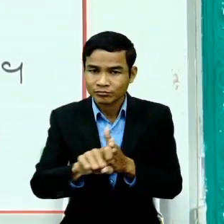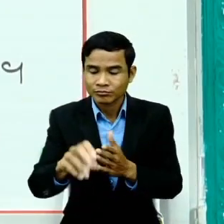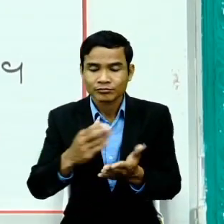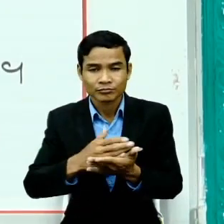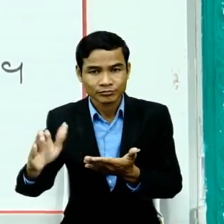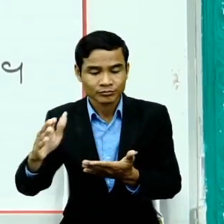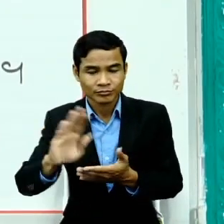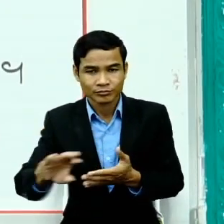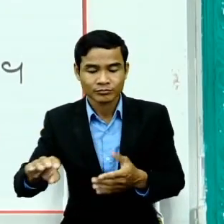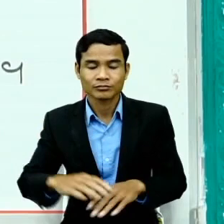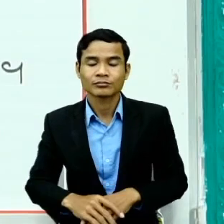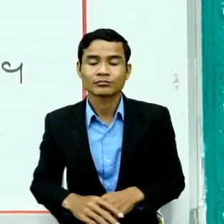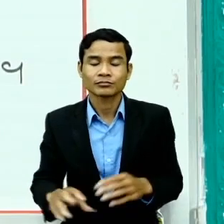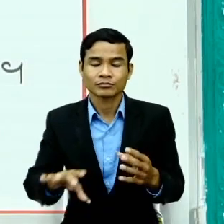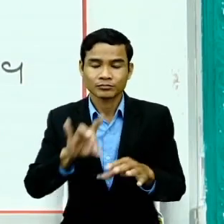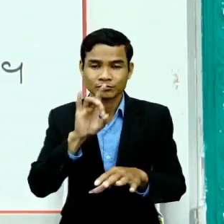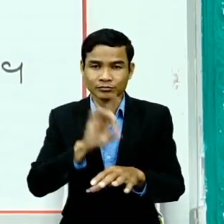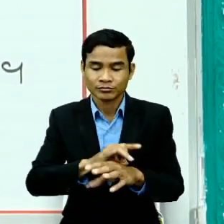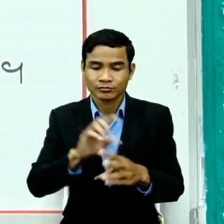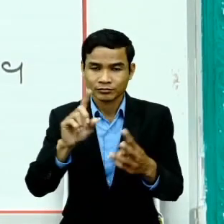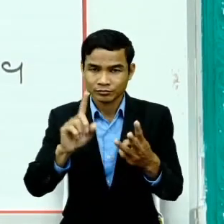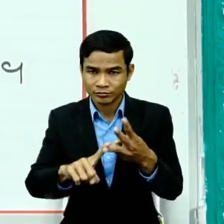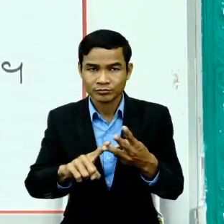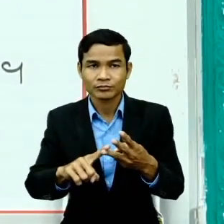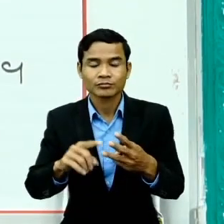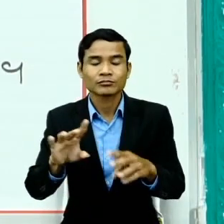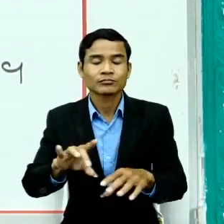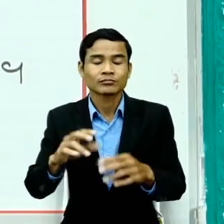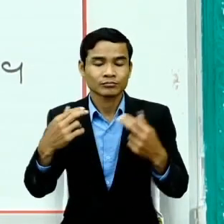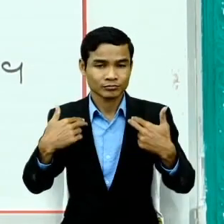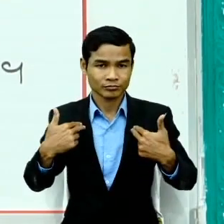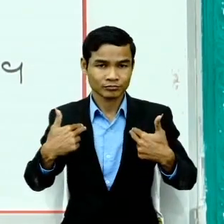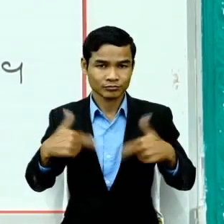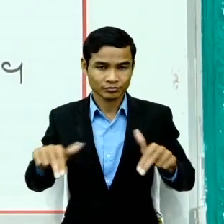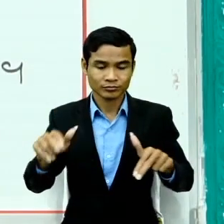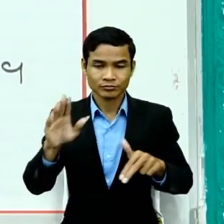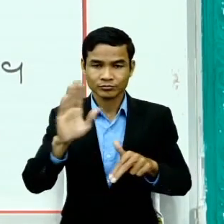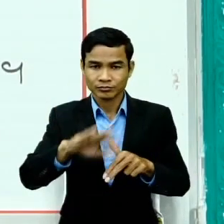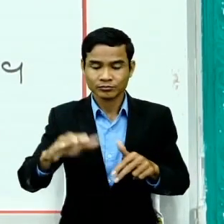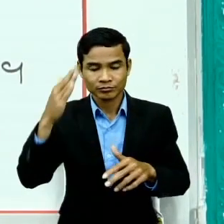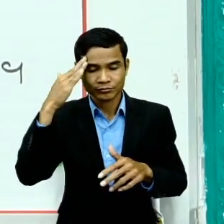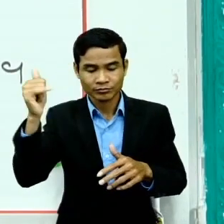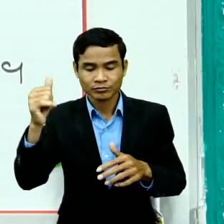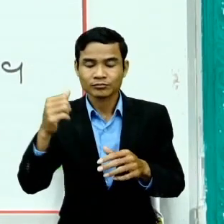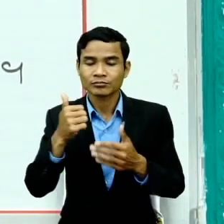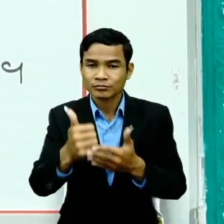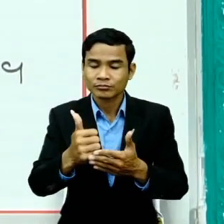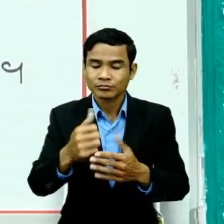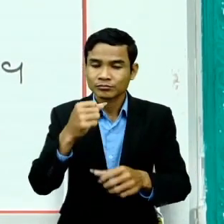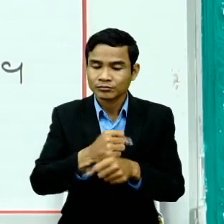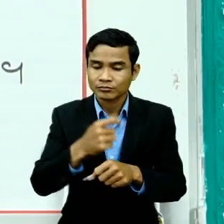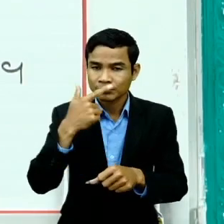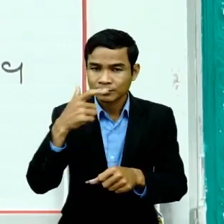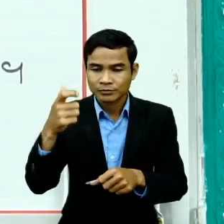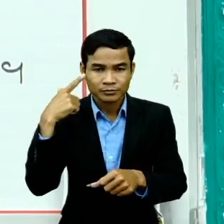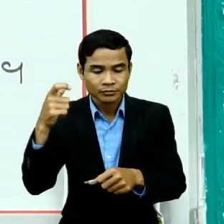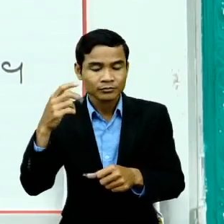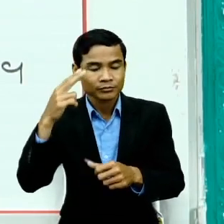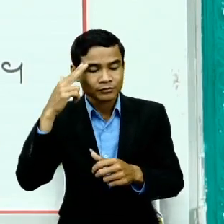con mùi tiệt chà pê tùm nề chà hãy đọc với bạn chị con trời chui thôi càng nghe bà mạ con